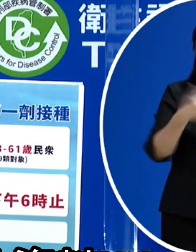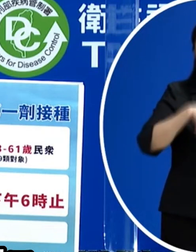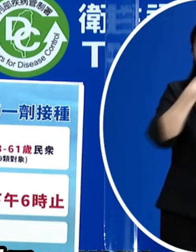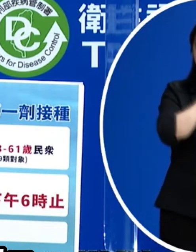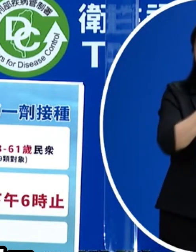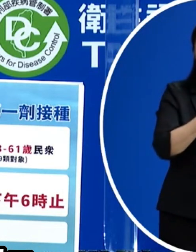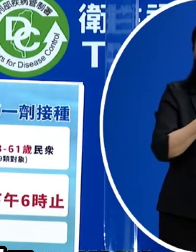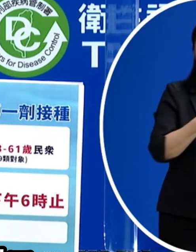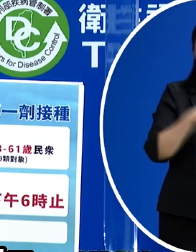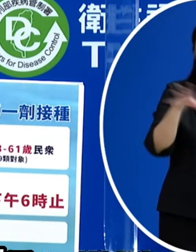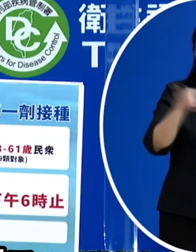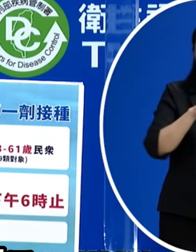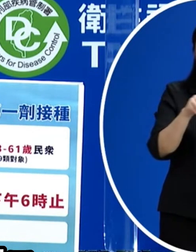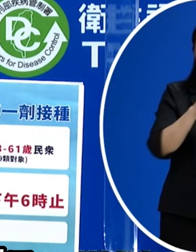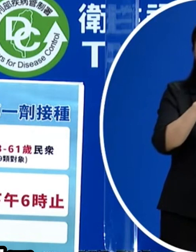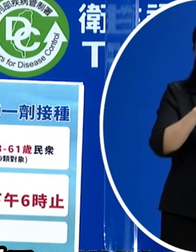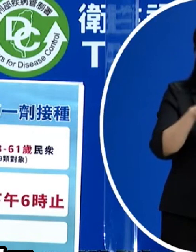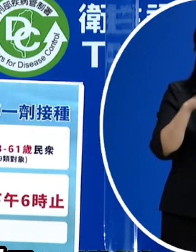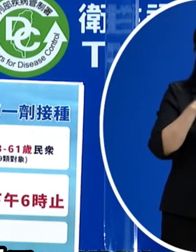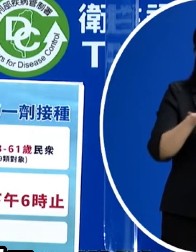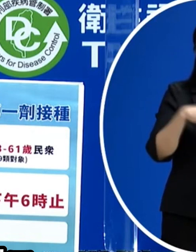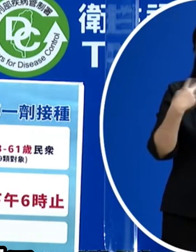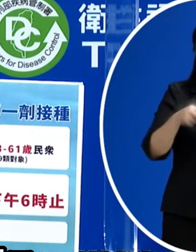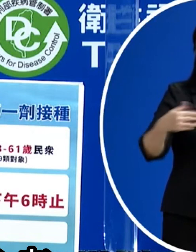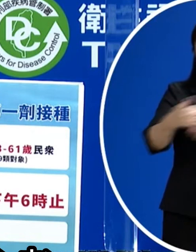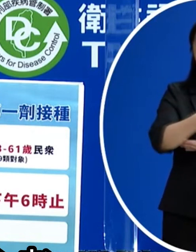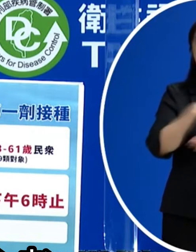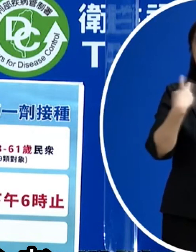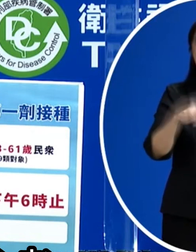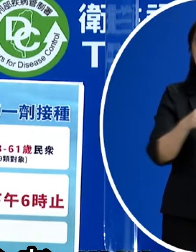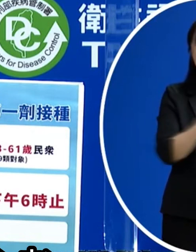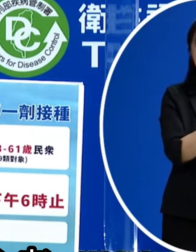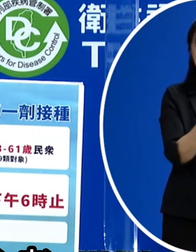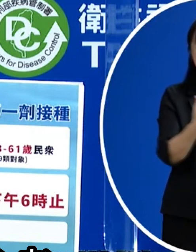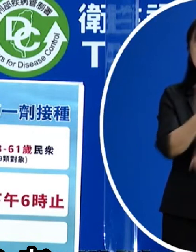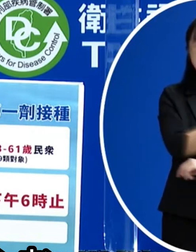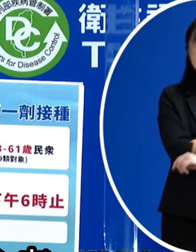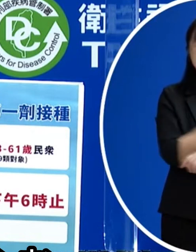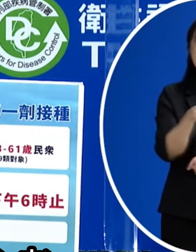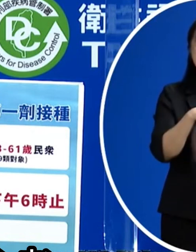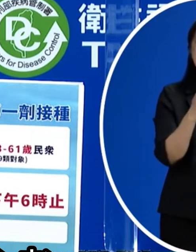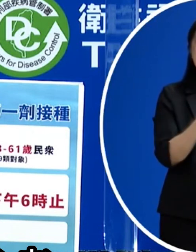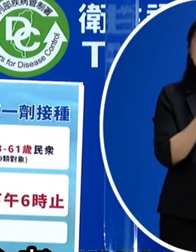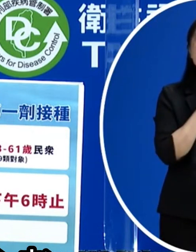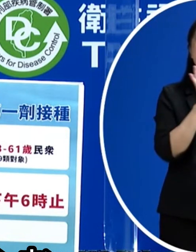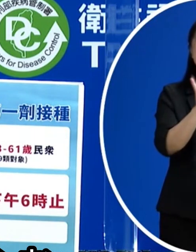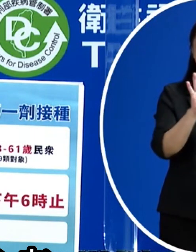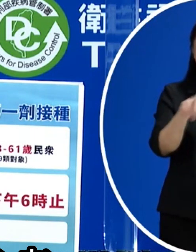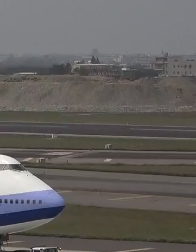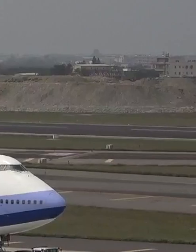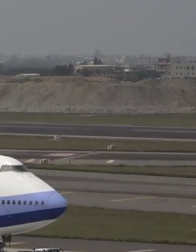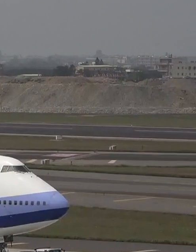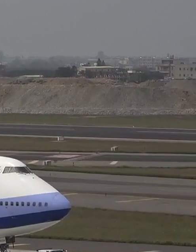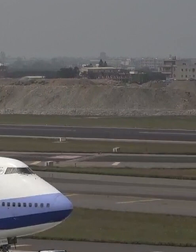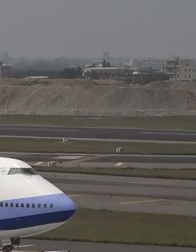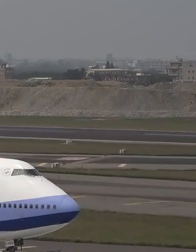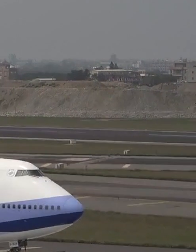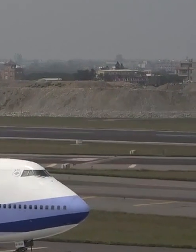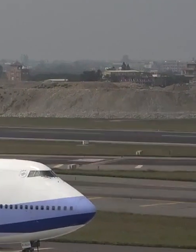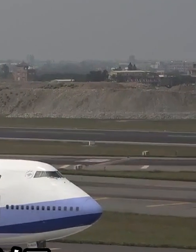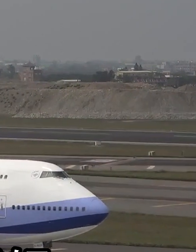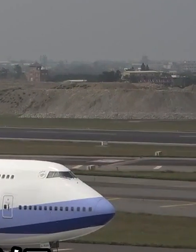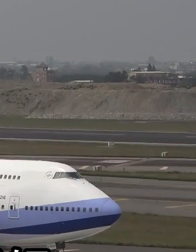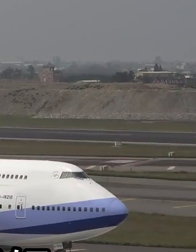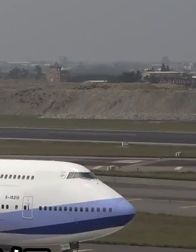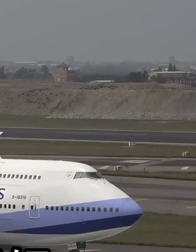资料哈，让我们在做这种啊各类的施打啊，做一个比较好的一个政策参考。 至于大家最关